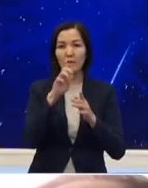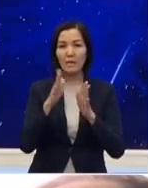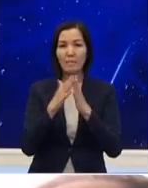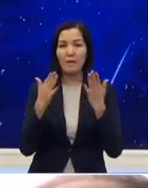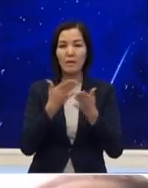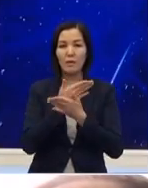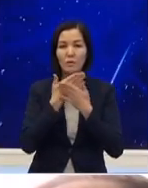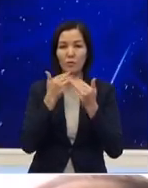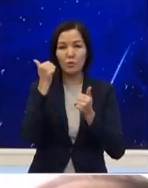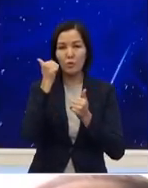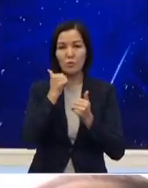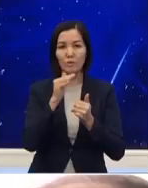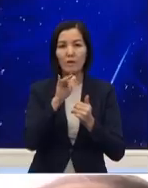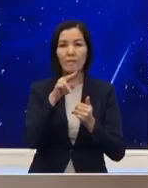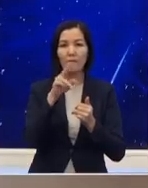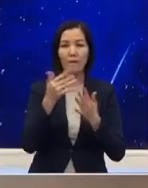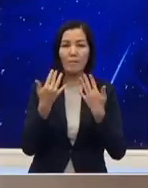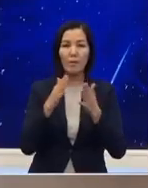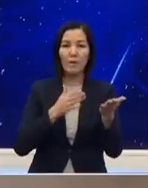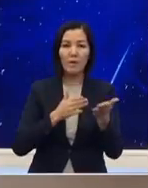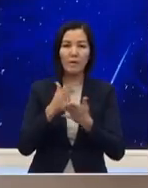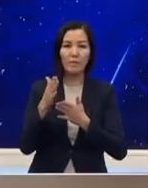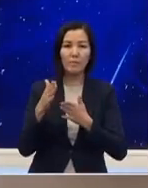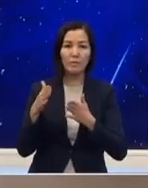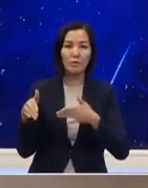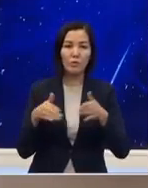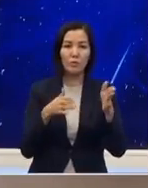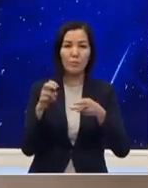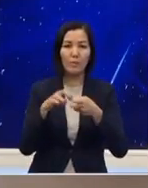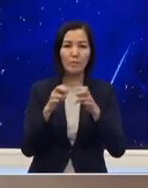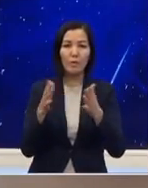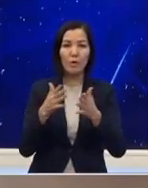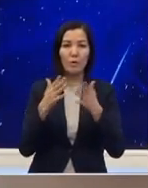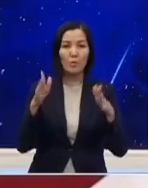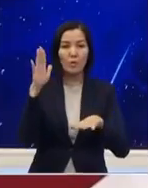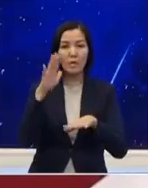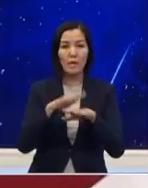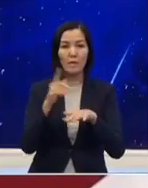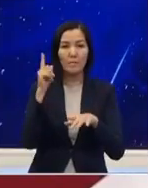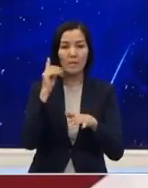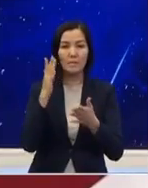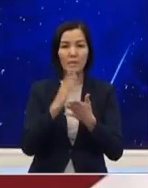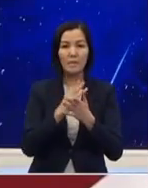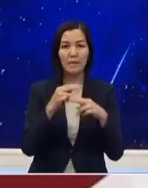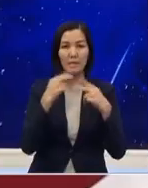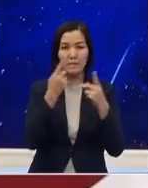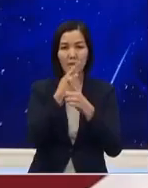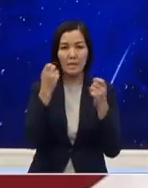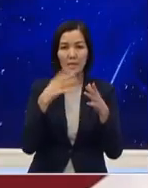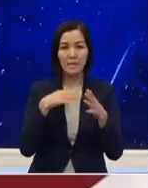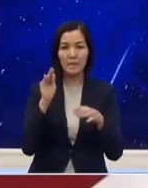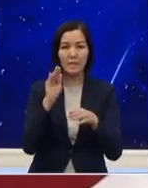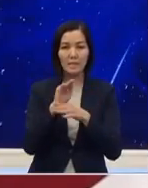жоқтығы, тозған фаптар, ауылға кіреберіс жолдар проблемасы үлкен әкімнің құлағына тиді. Ескерледі деген